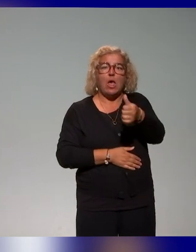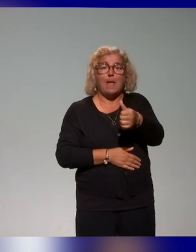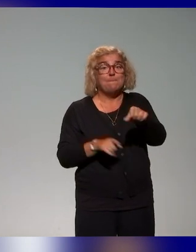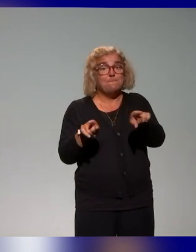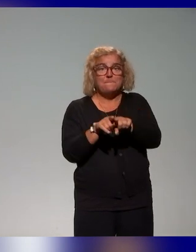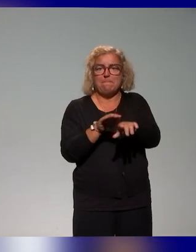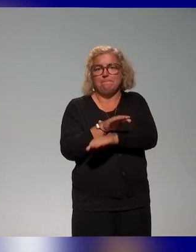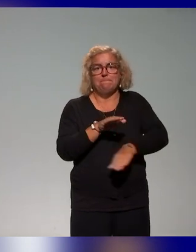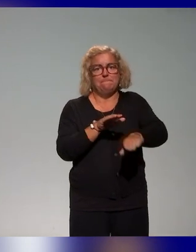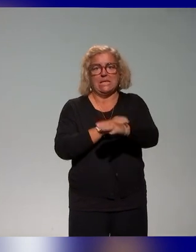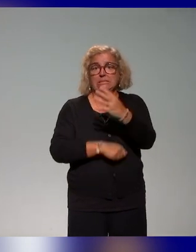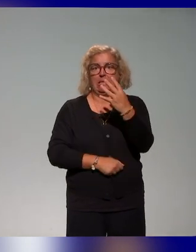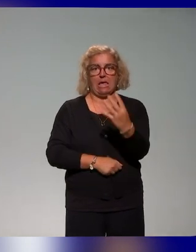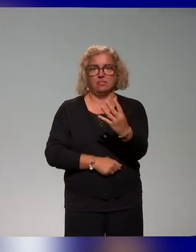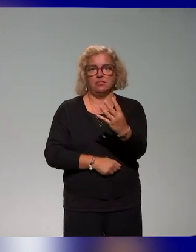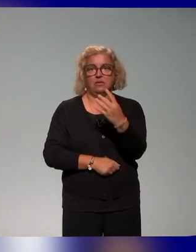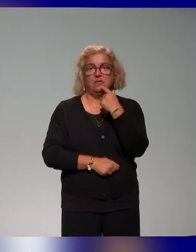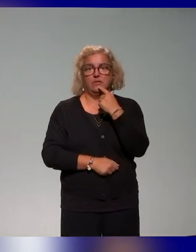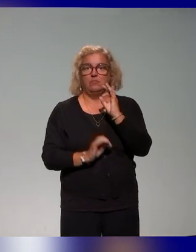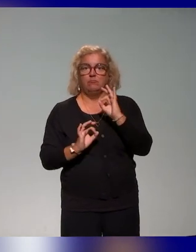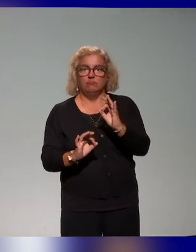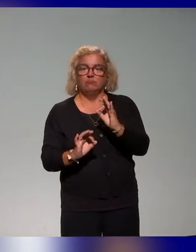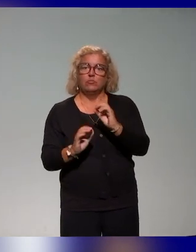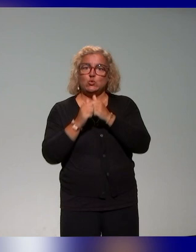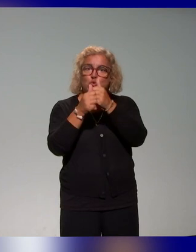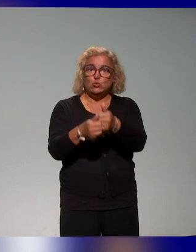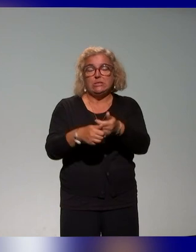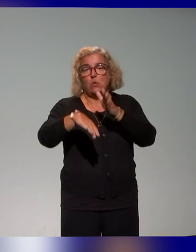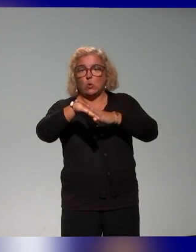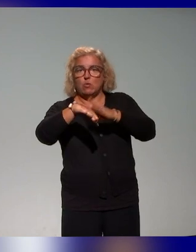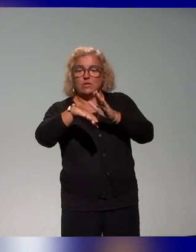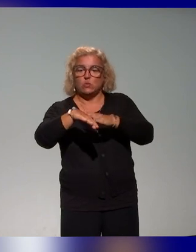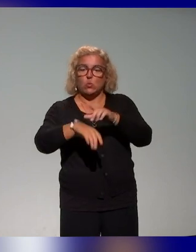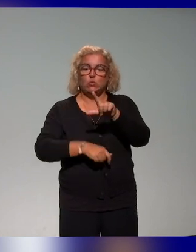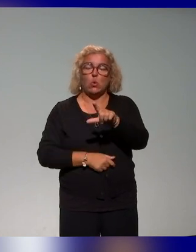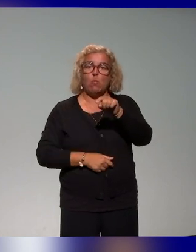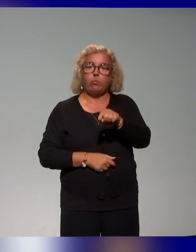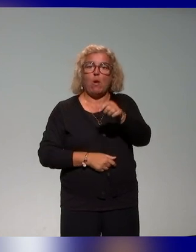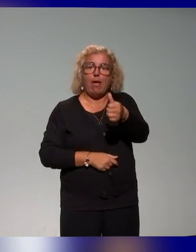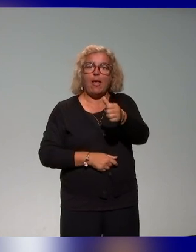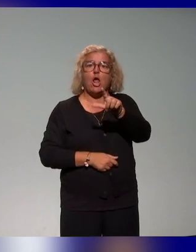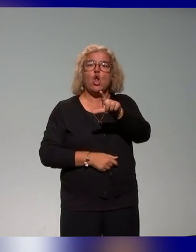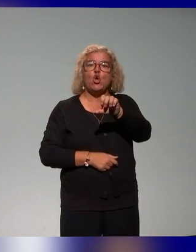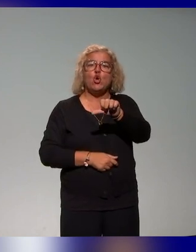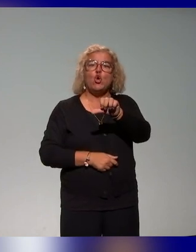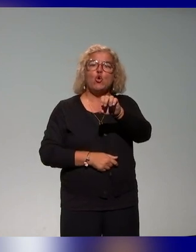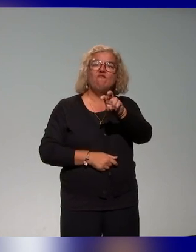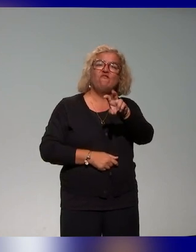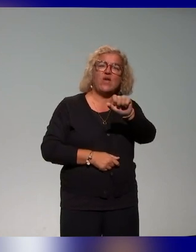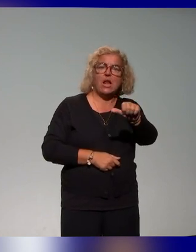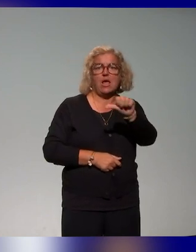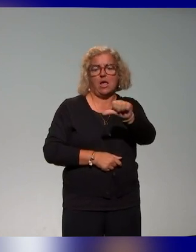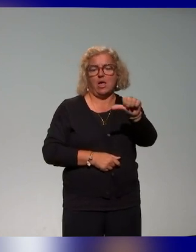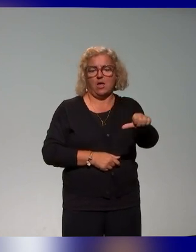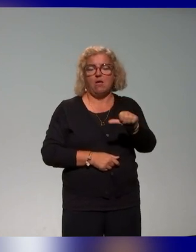elle suivra la recommandation 2.1, level AA. Et ils sont en cours